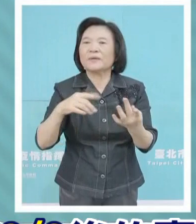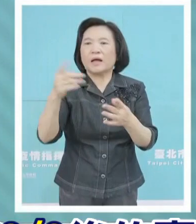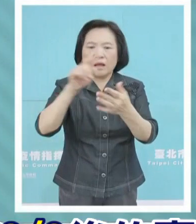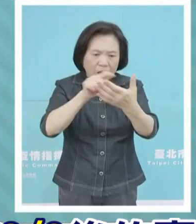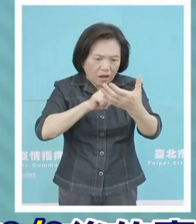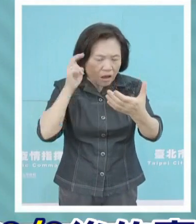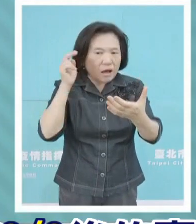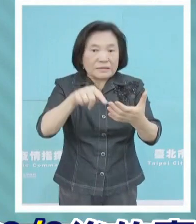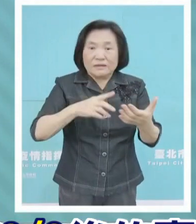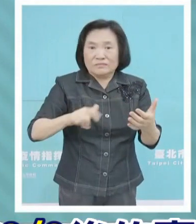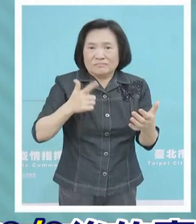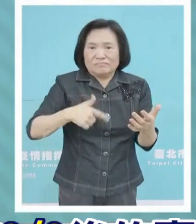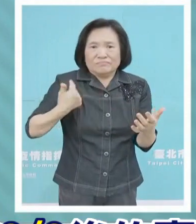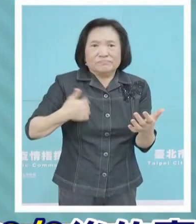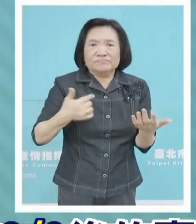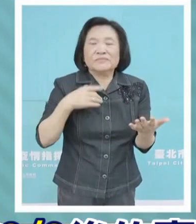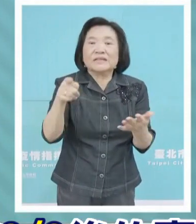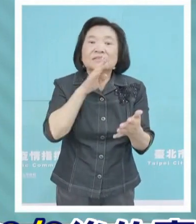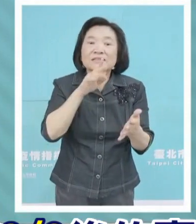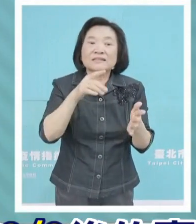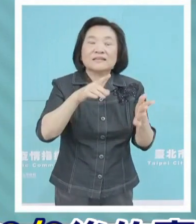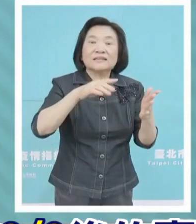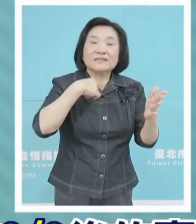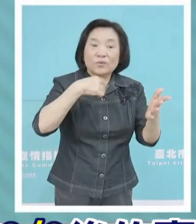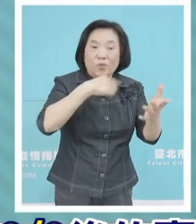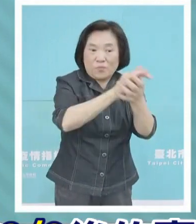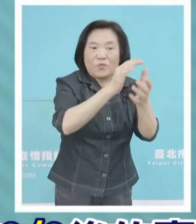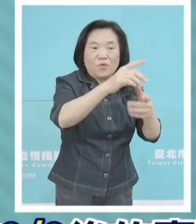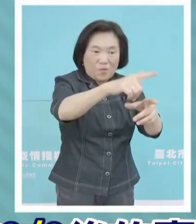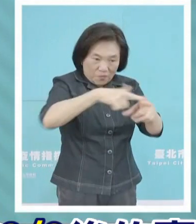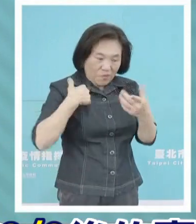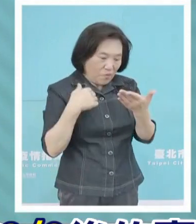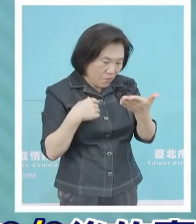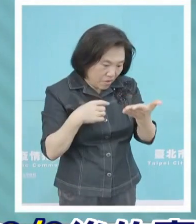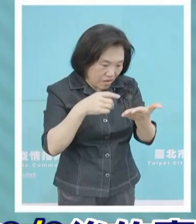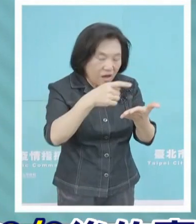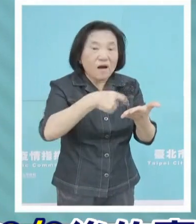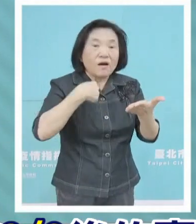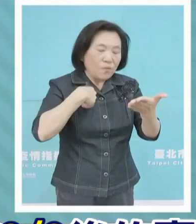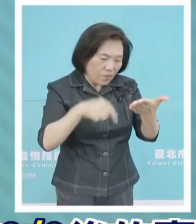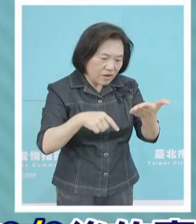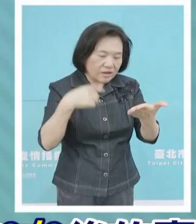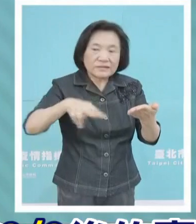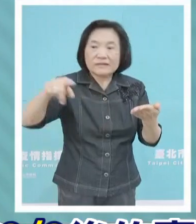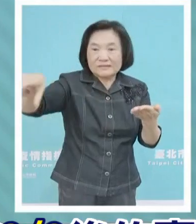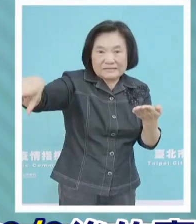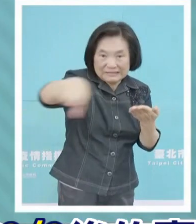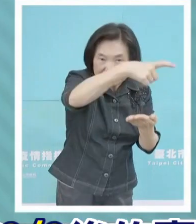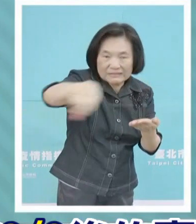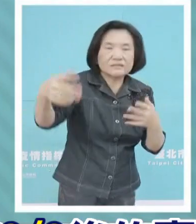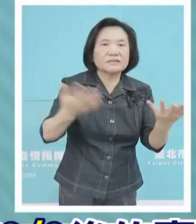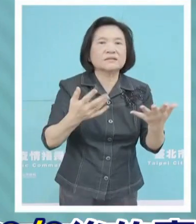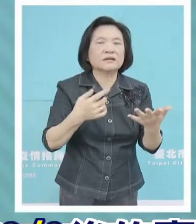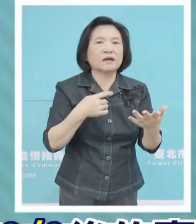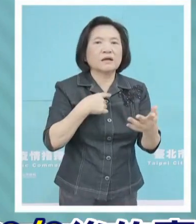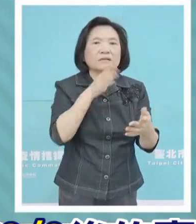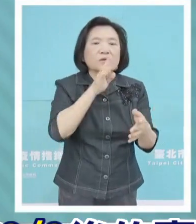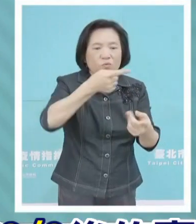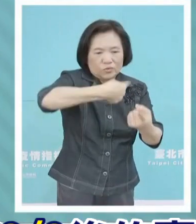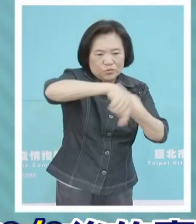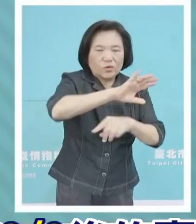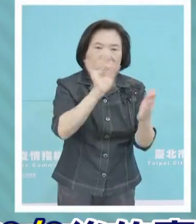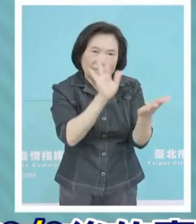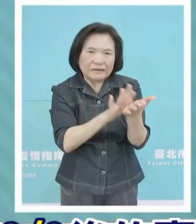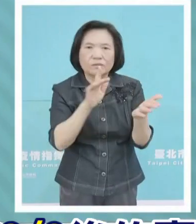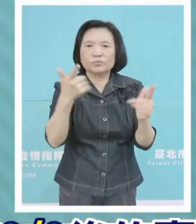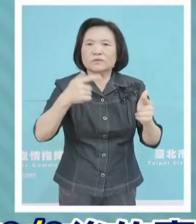好心肝都已经打完疫苗的第二天，新闻出来的那一天的早上。这个不是在6月7号、6月8号他